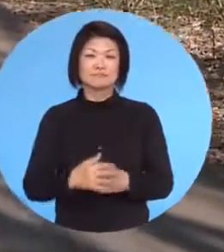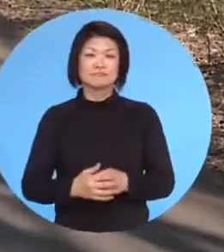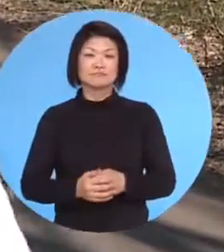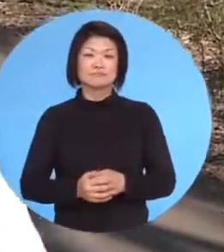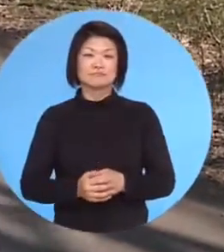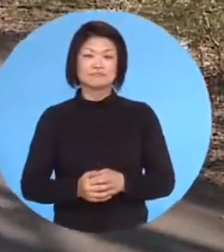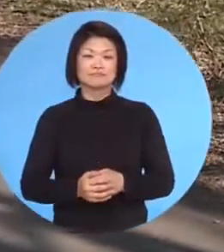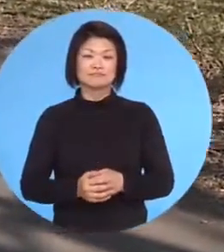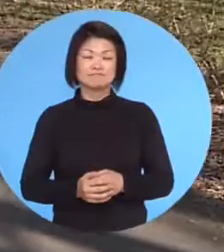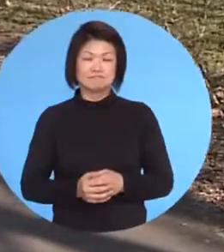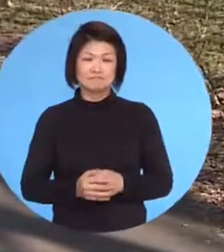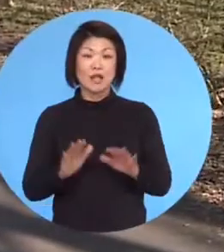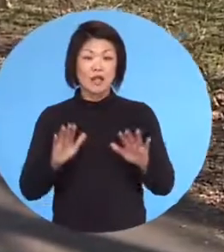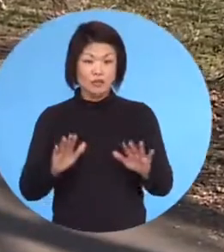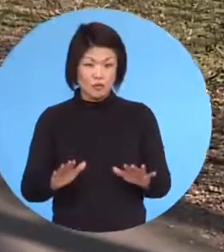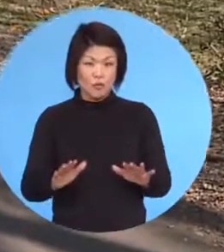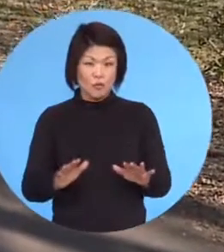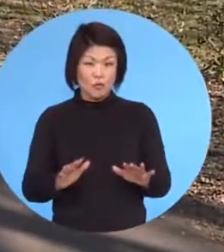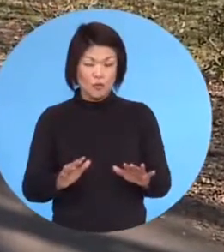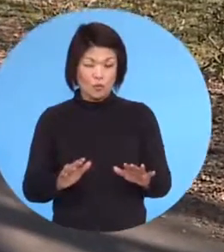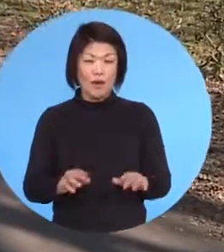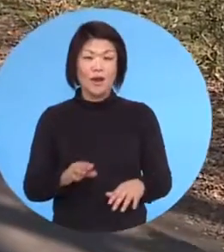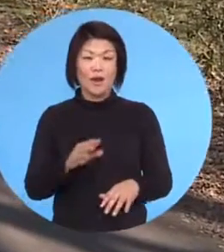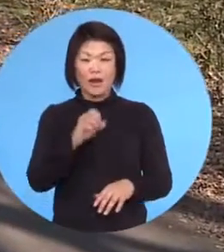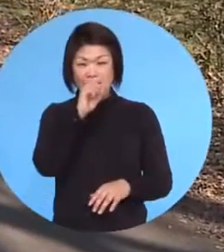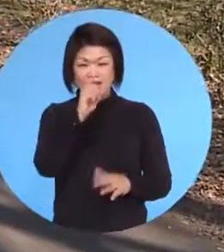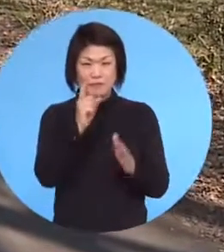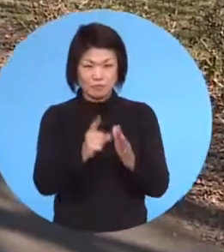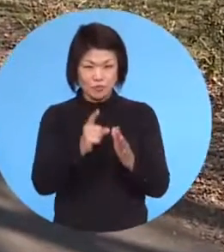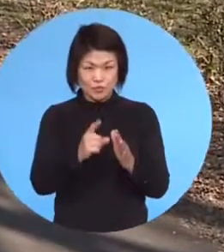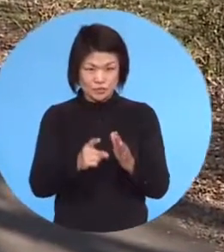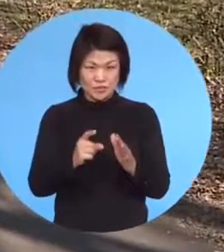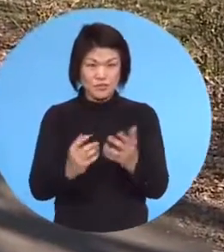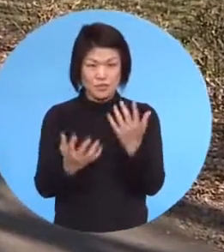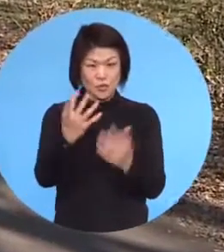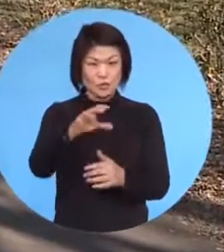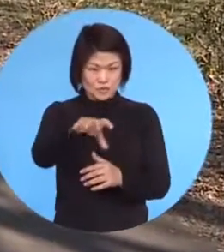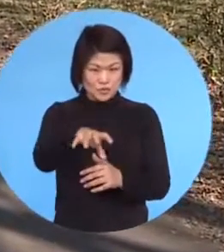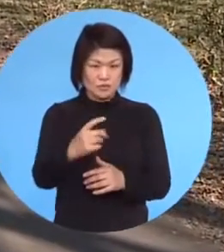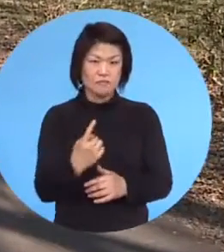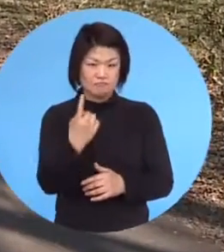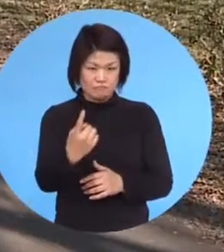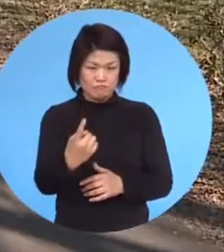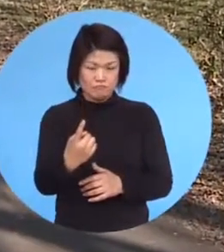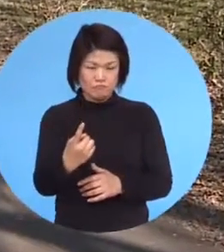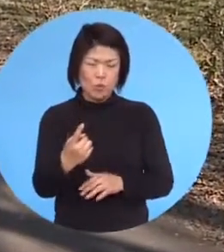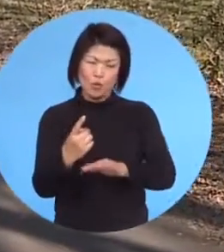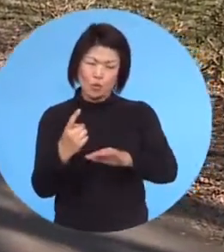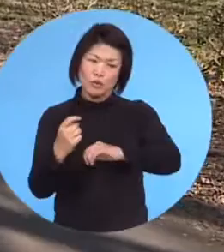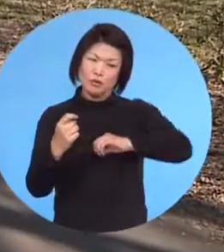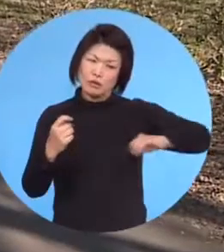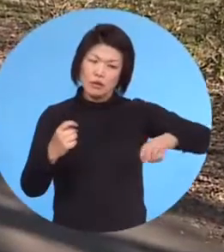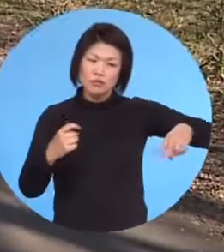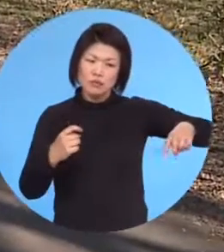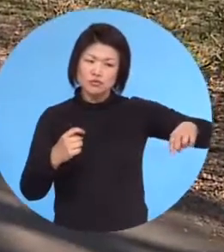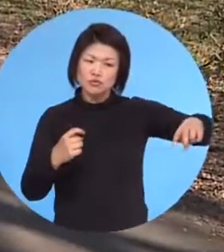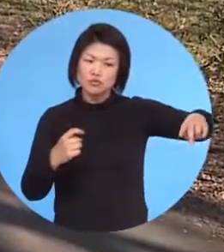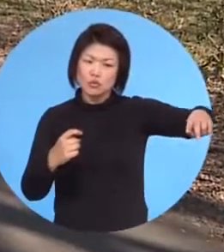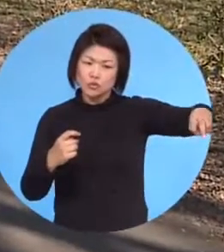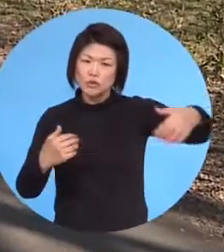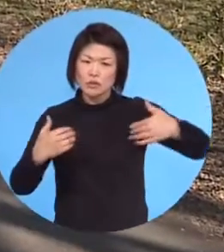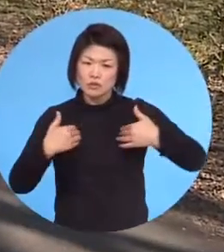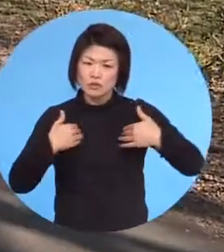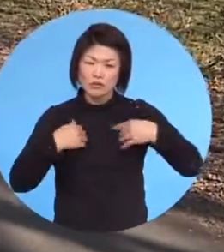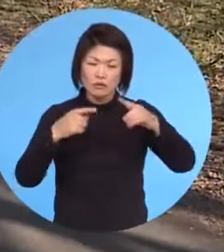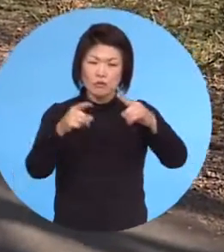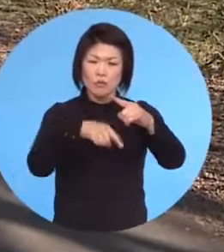。さて今回私は善福寺緑地に来ています。なんとこの辺りに左側通行しなければいけない